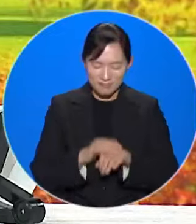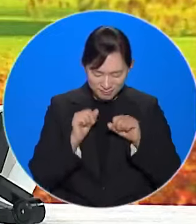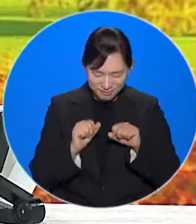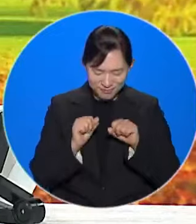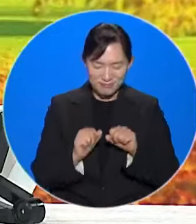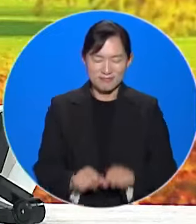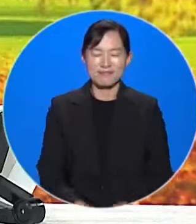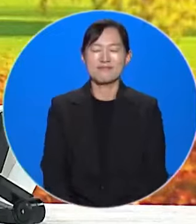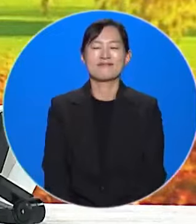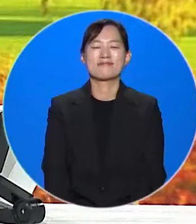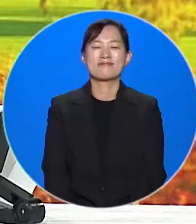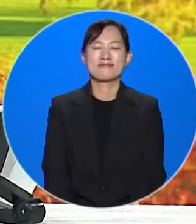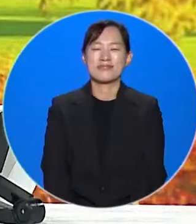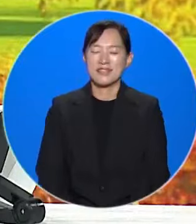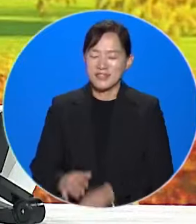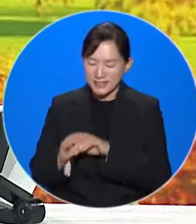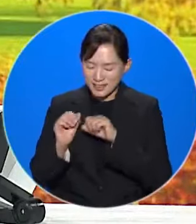안녕하세요. 옹규 목사입니다.